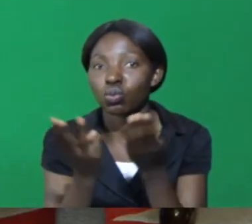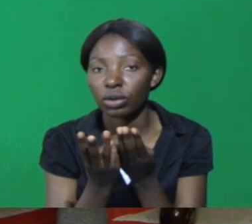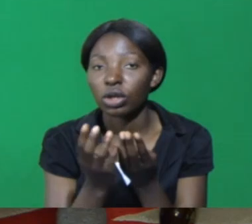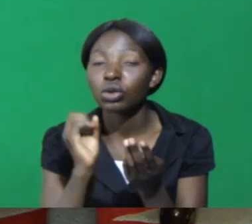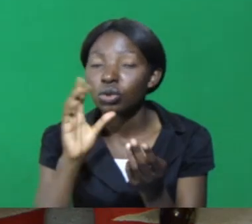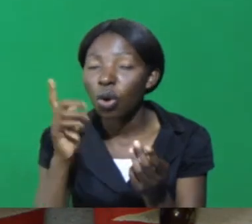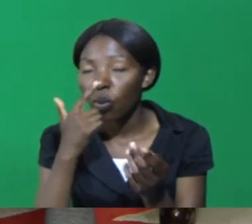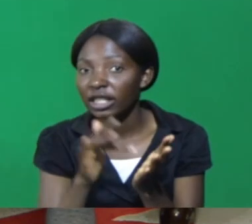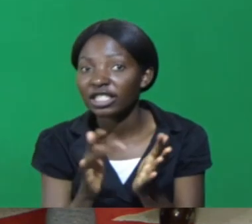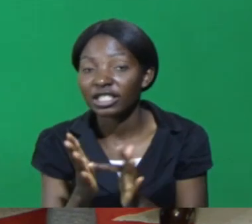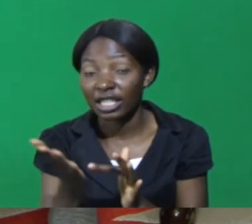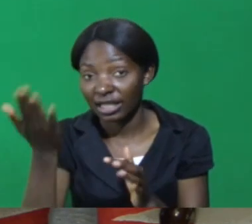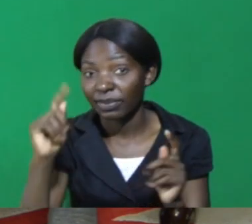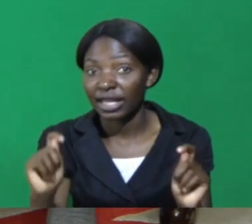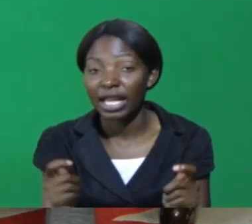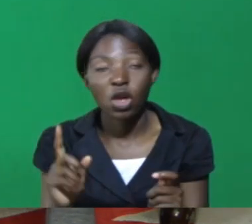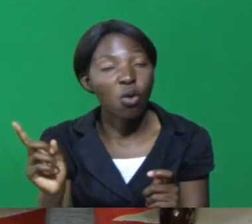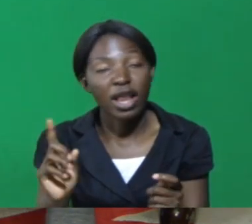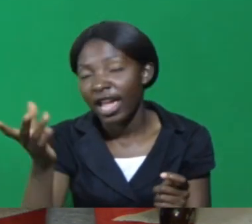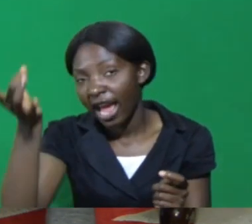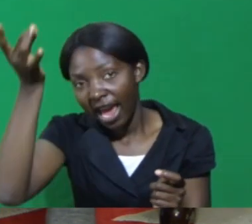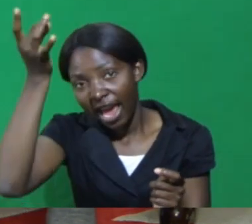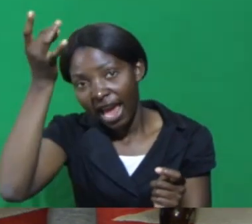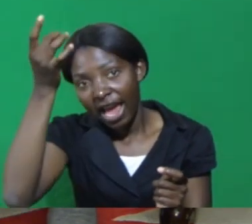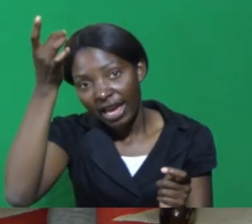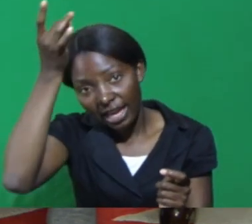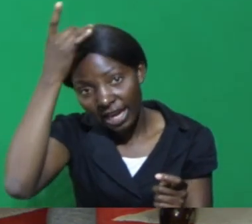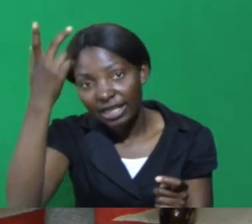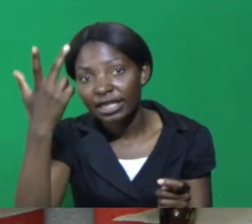pane madzimambo 8 anenge achitonga ari muEurope.